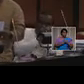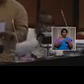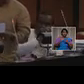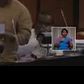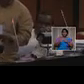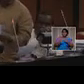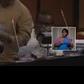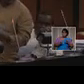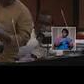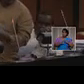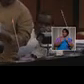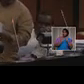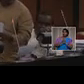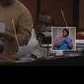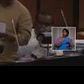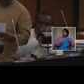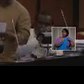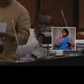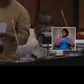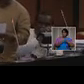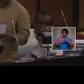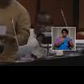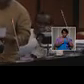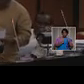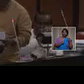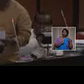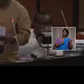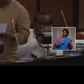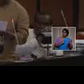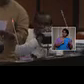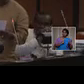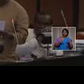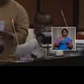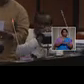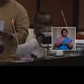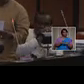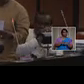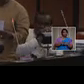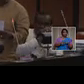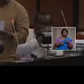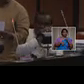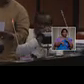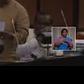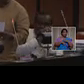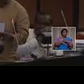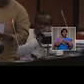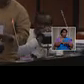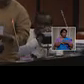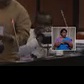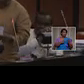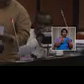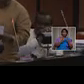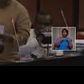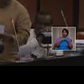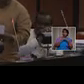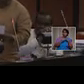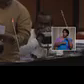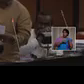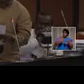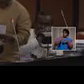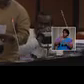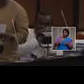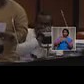வடக்கை பொறுத்தவரையில் கிழங்கு உற்பத்தி, வெங்காய உற்பத்தி சிறப்பாக நடைபெறுகின்றது. அங்கு அறுவடை நடைபெறுகின்ற வேளை